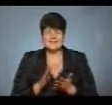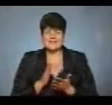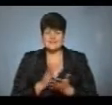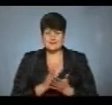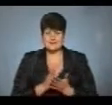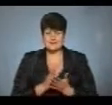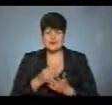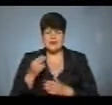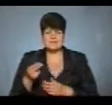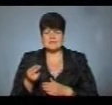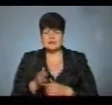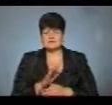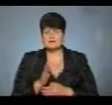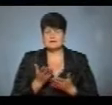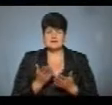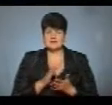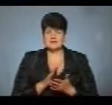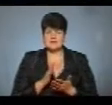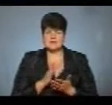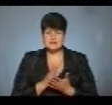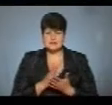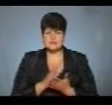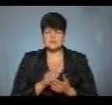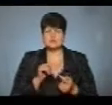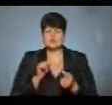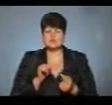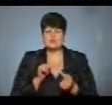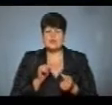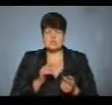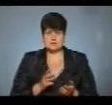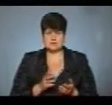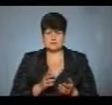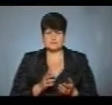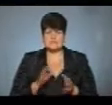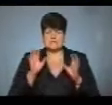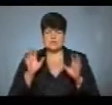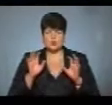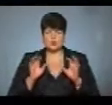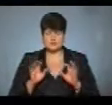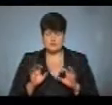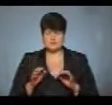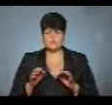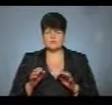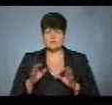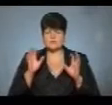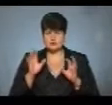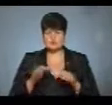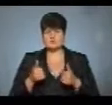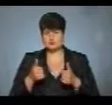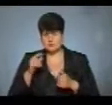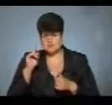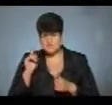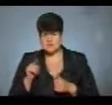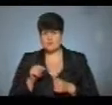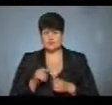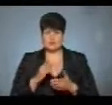не є агітацією, які не є такими, що суперечать законодавству, ми законодавство дуже добре знаємо,